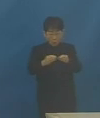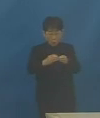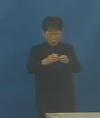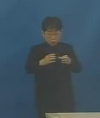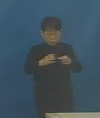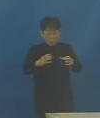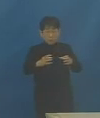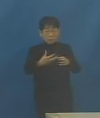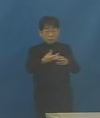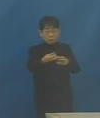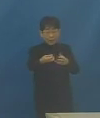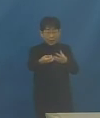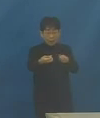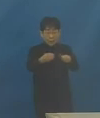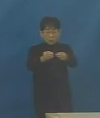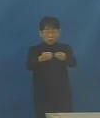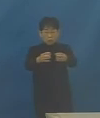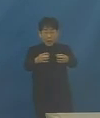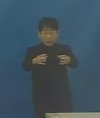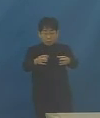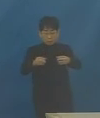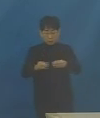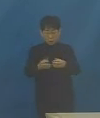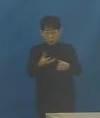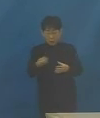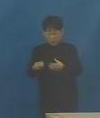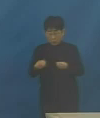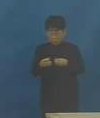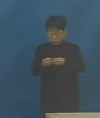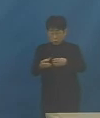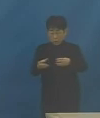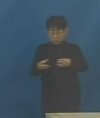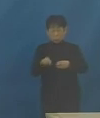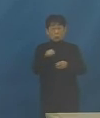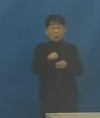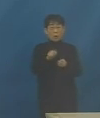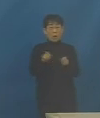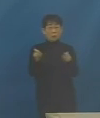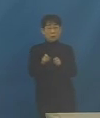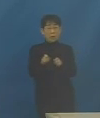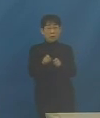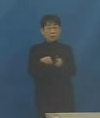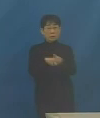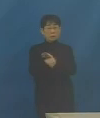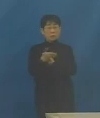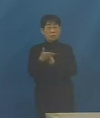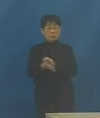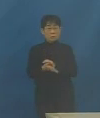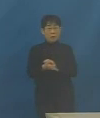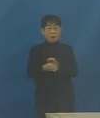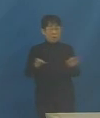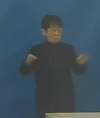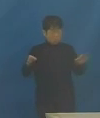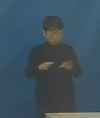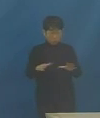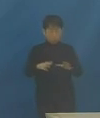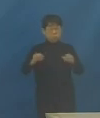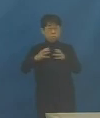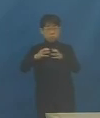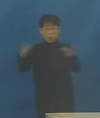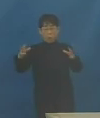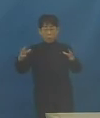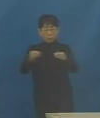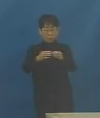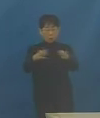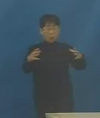わかりながらでこれが短いということは爆発的にこう増殖していくということですね